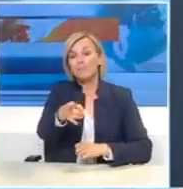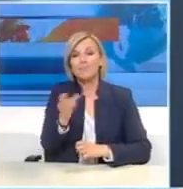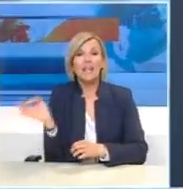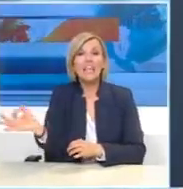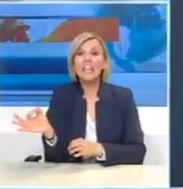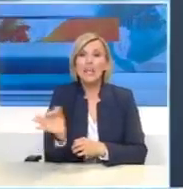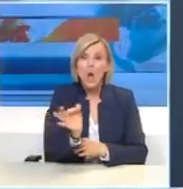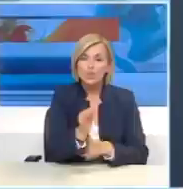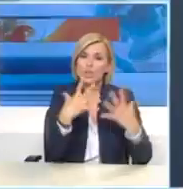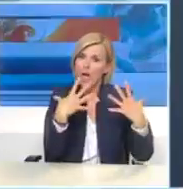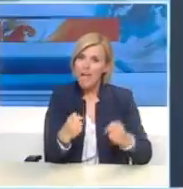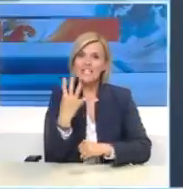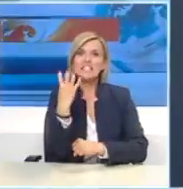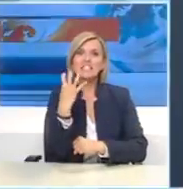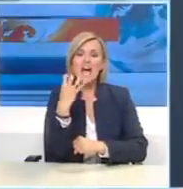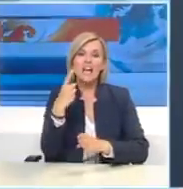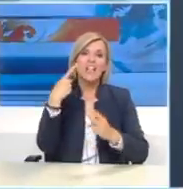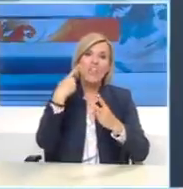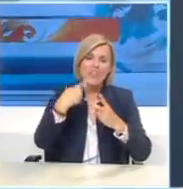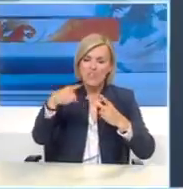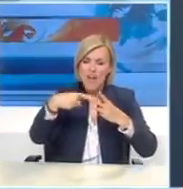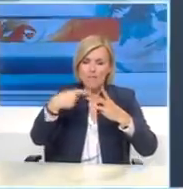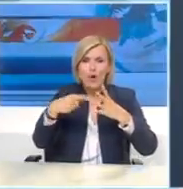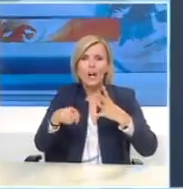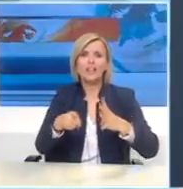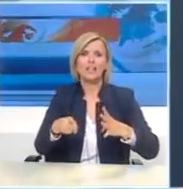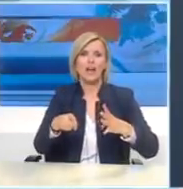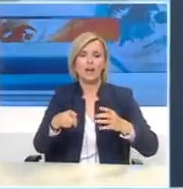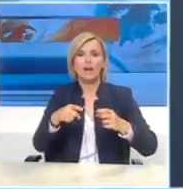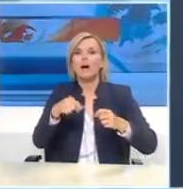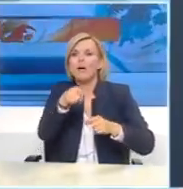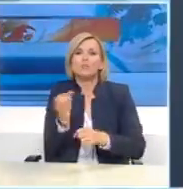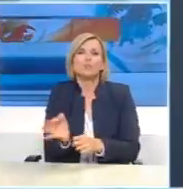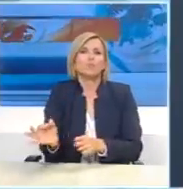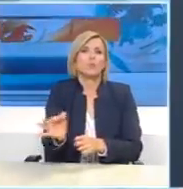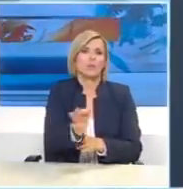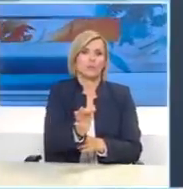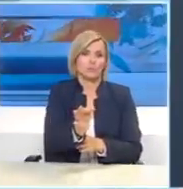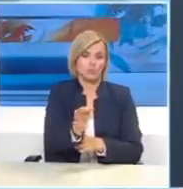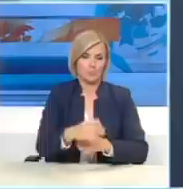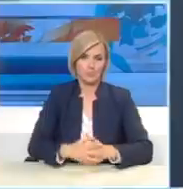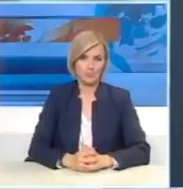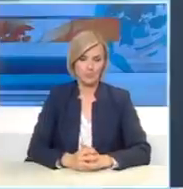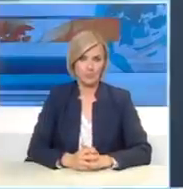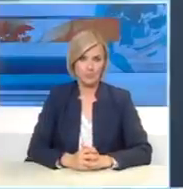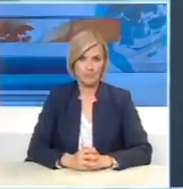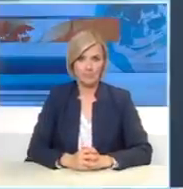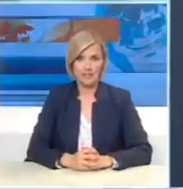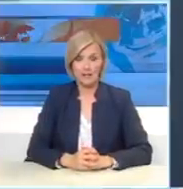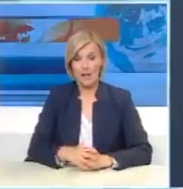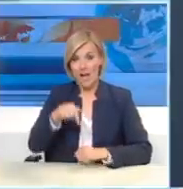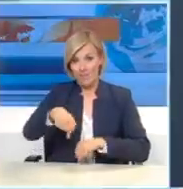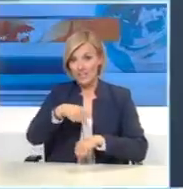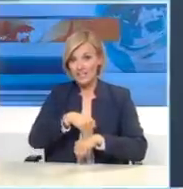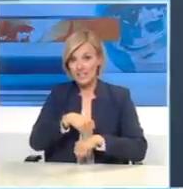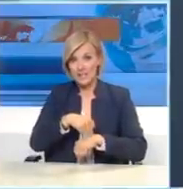40 διαφορές από ένα σύνολο περισσότερων από 29.000 νουκλεοτίδια του ιού. Αυτό, επί του